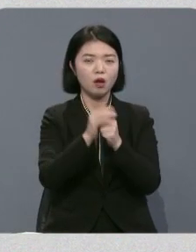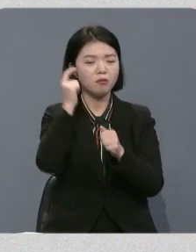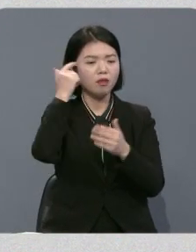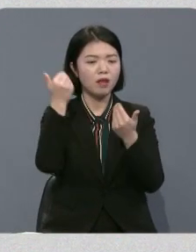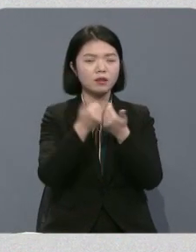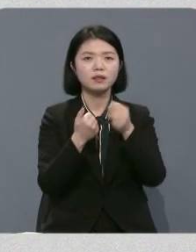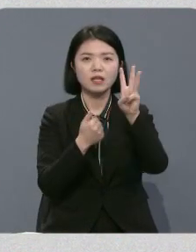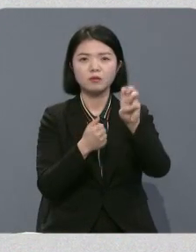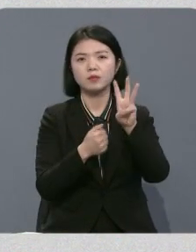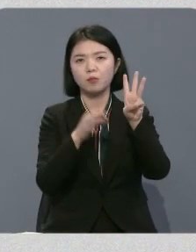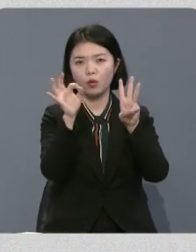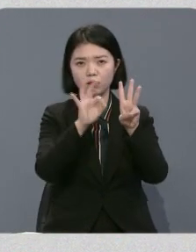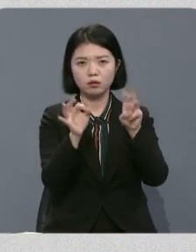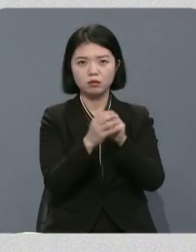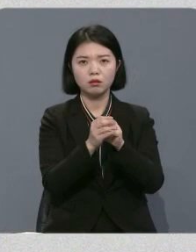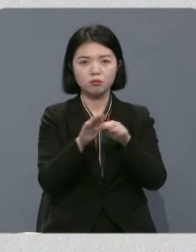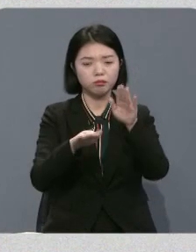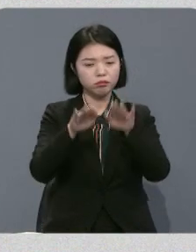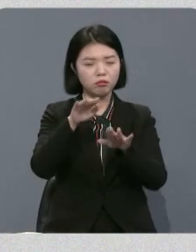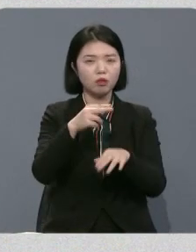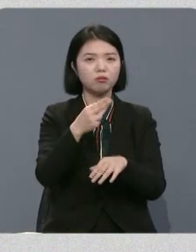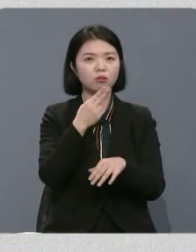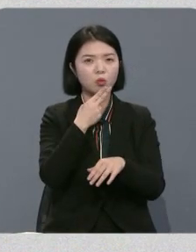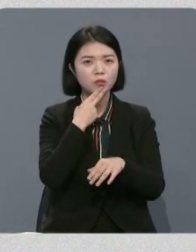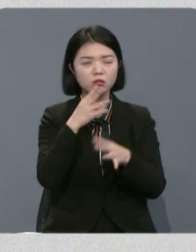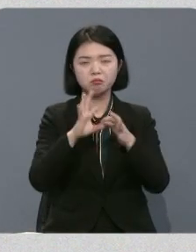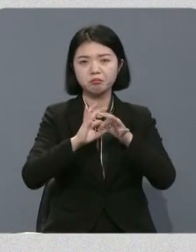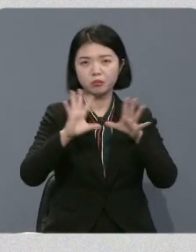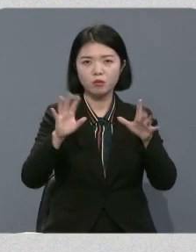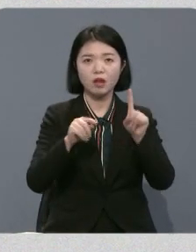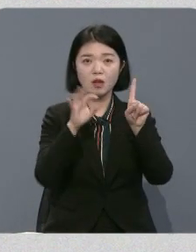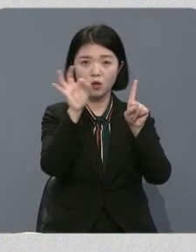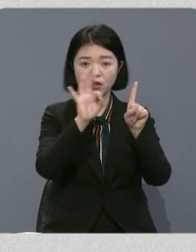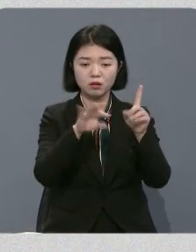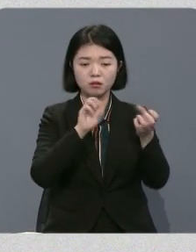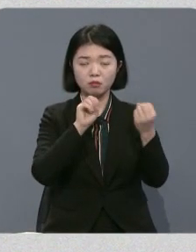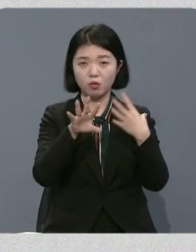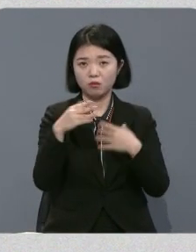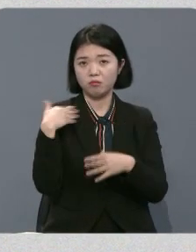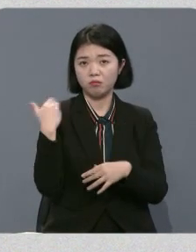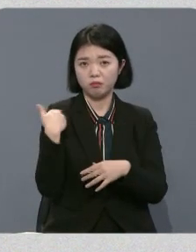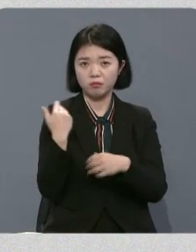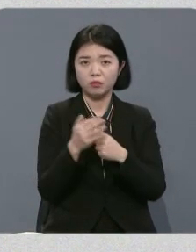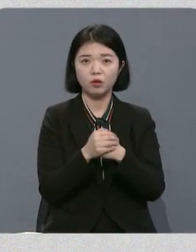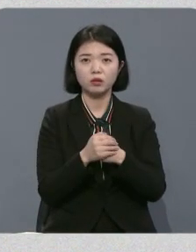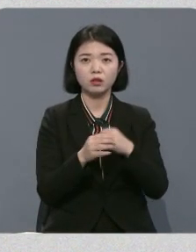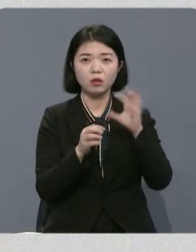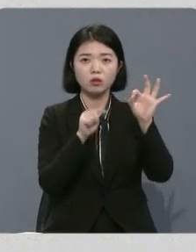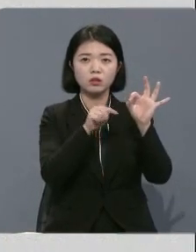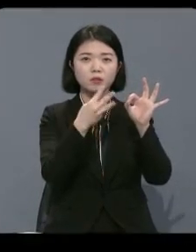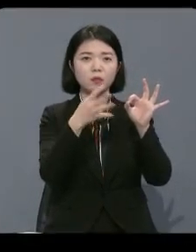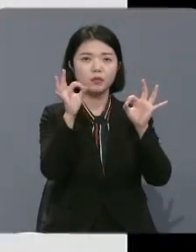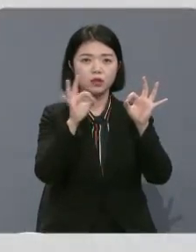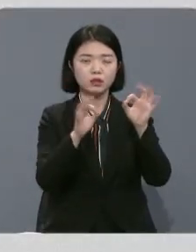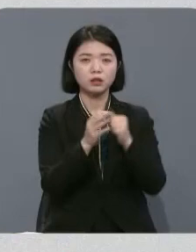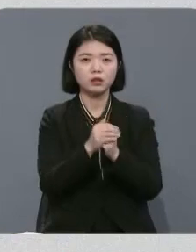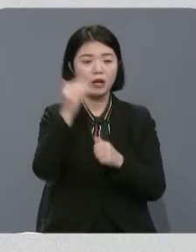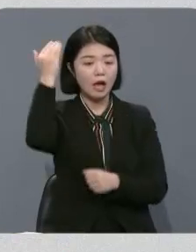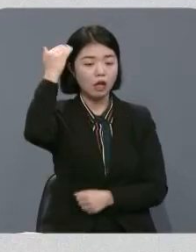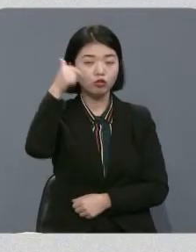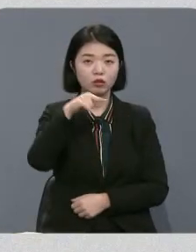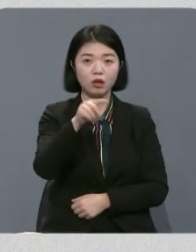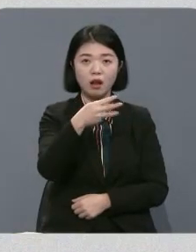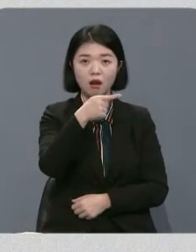33% 어느 쪽도 아니다 1% 모름 과 문답이 0.4% 로 집계됐습니다 한국 갤럽